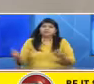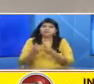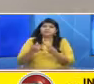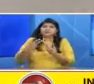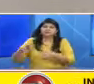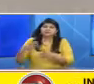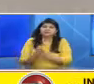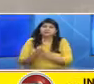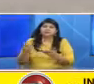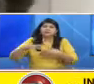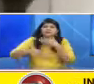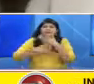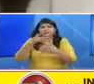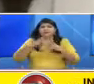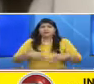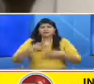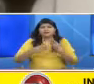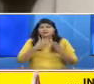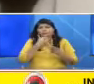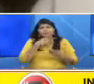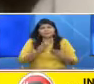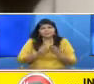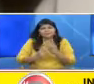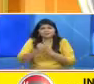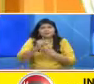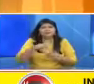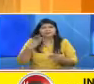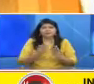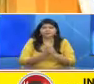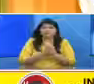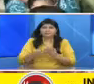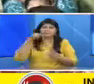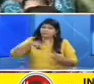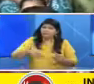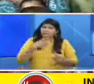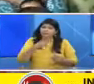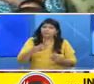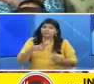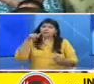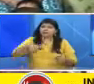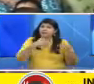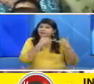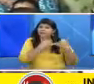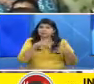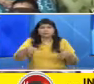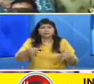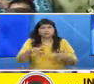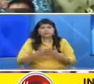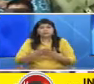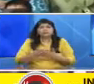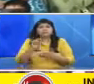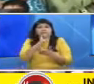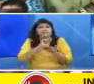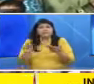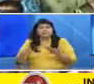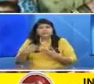तमाम उतार चढ़ाव के बीच मुस्कुराते हुए आगे बढ़ने का महत्व हो, ये हम भगवान कृष्ण के संदेश से